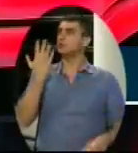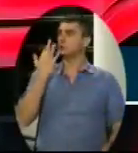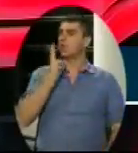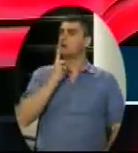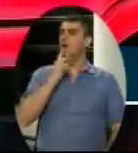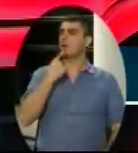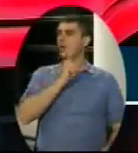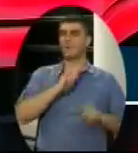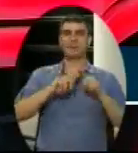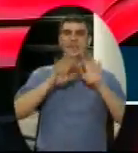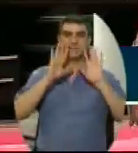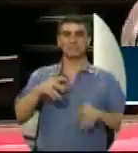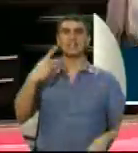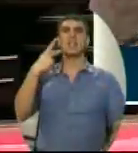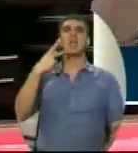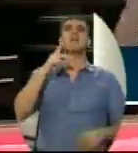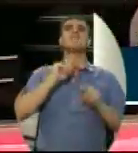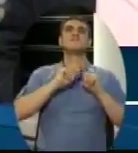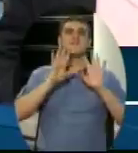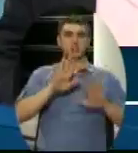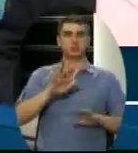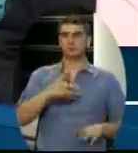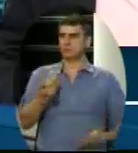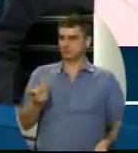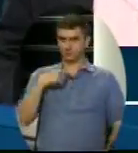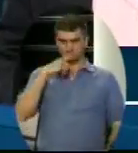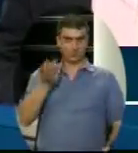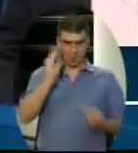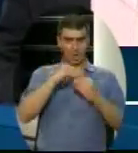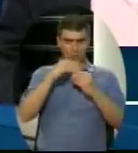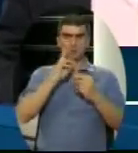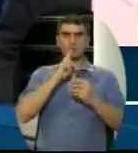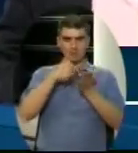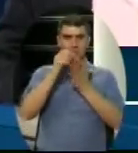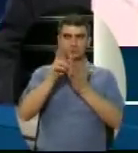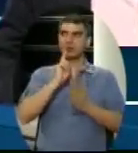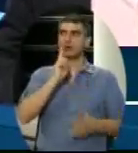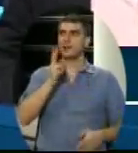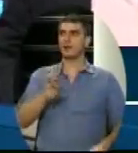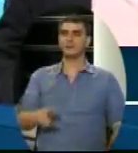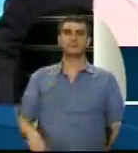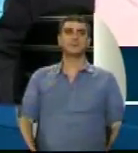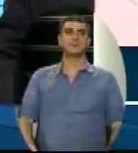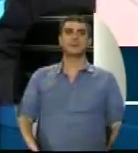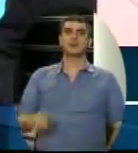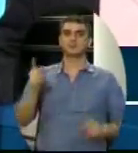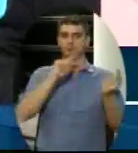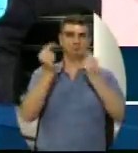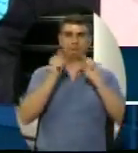אמרת, גזען, פשיסט, קסנובה, לא, יש עוד כמה קללות, תמשיך בקללות, תמשיך בקללות. אתה מוכן